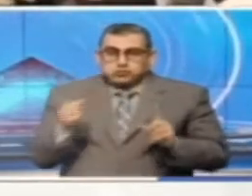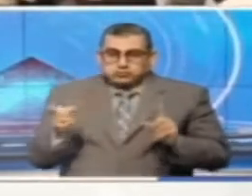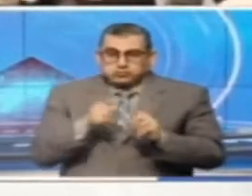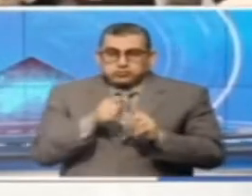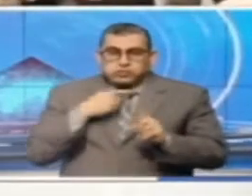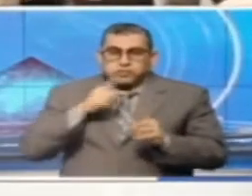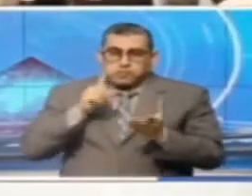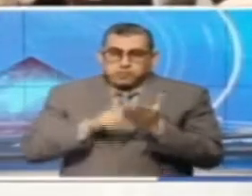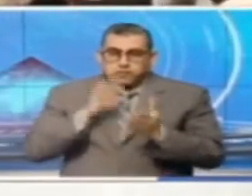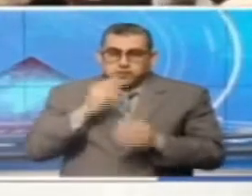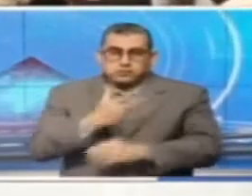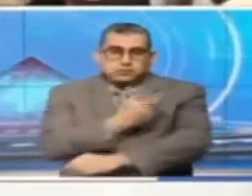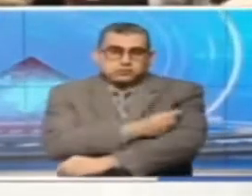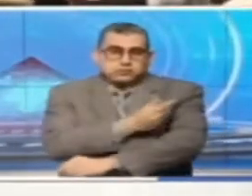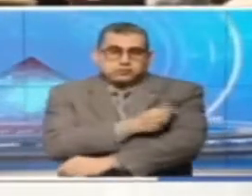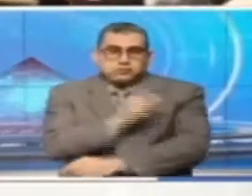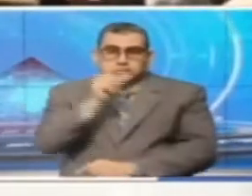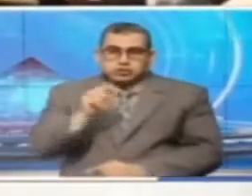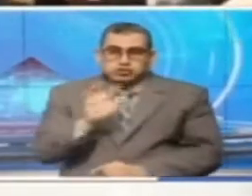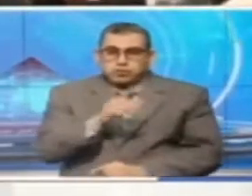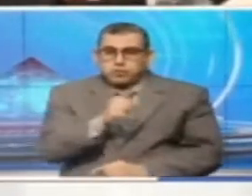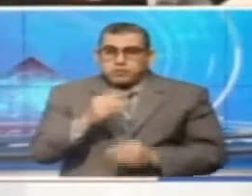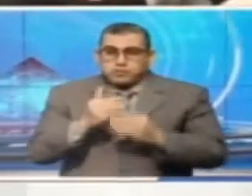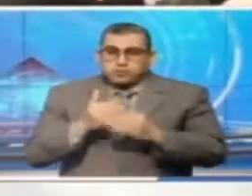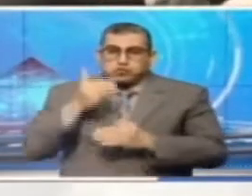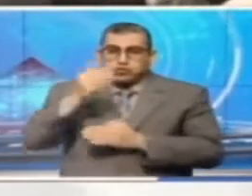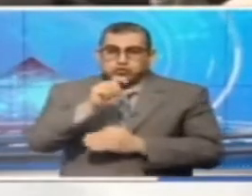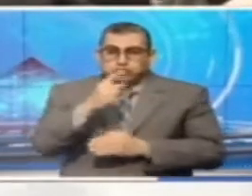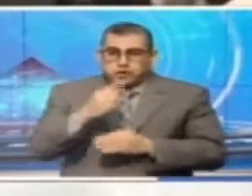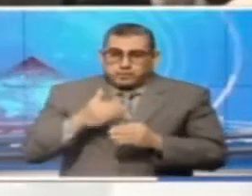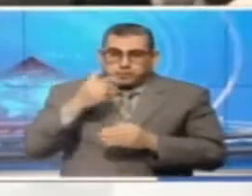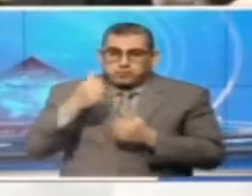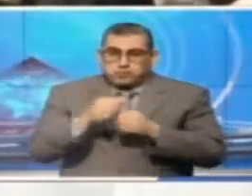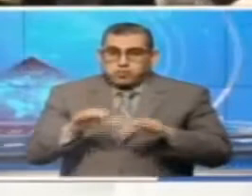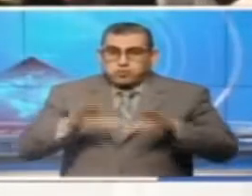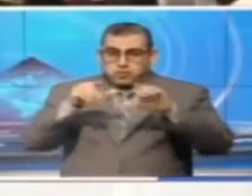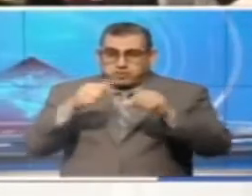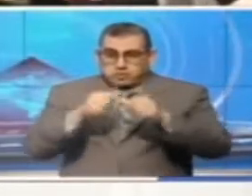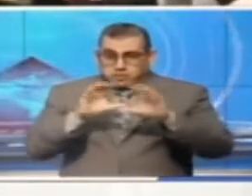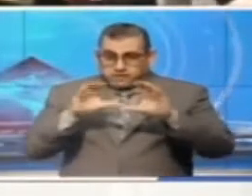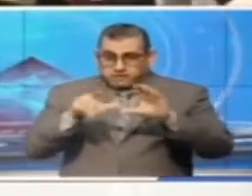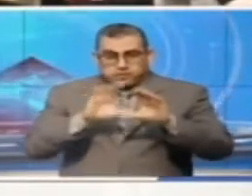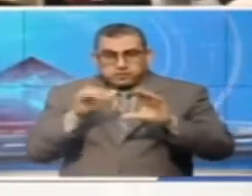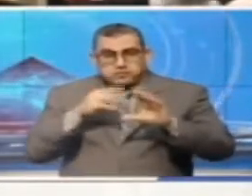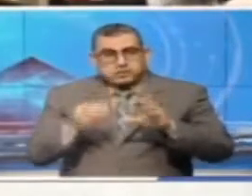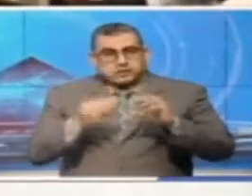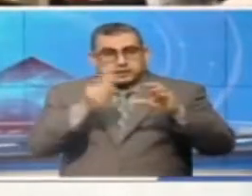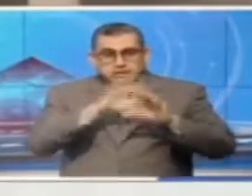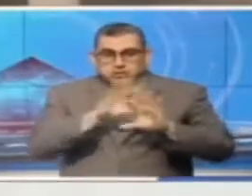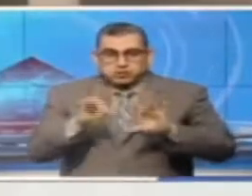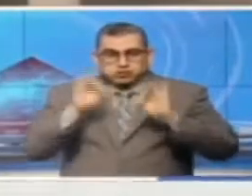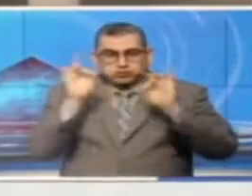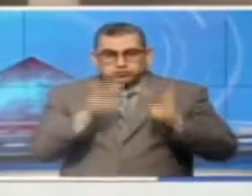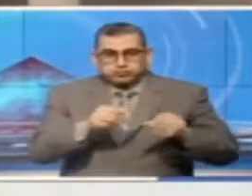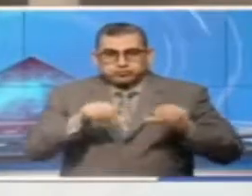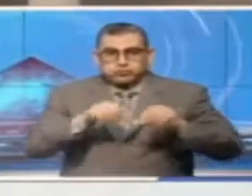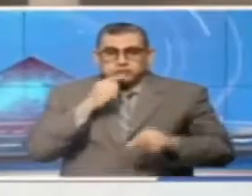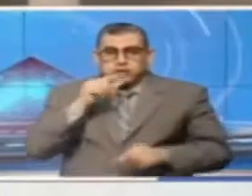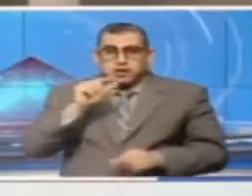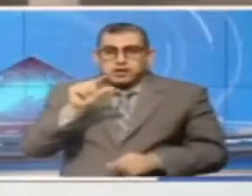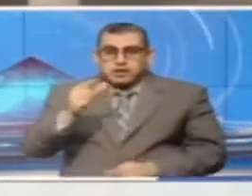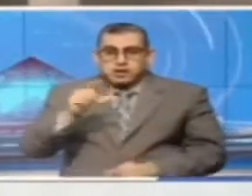المفروض ان احنا بنطعم المواطنين، بعد هذا الشهر لو فات حاجه ما ينفعش ان احنا نرجعها او نستخدمها. الفاكسين بيتنقل